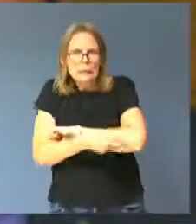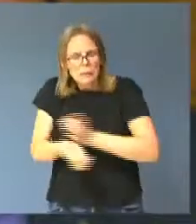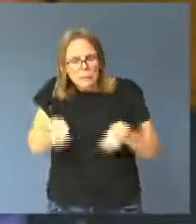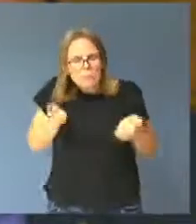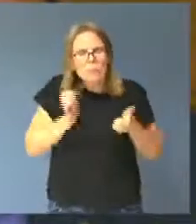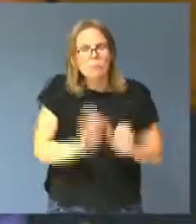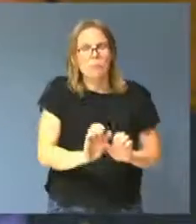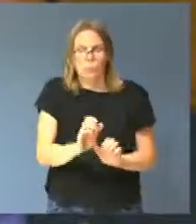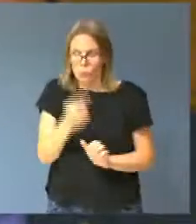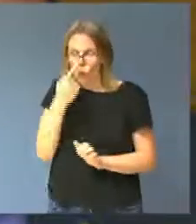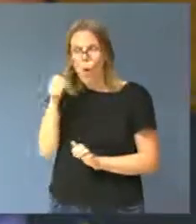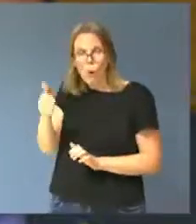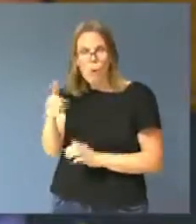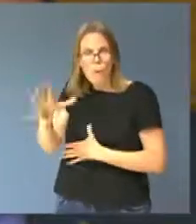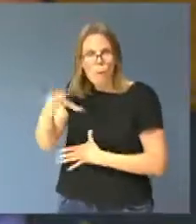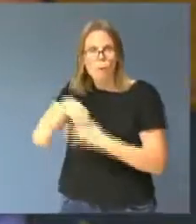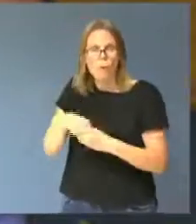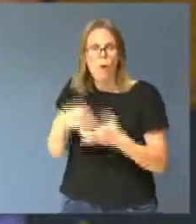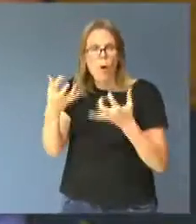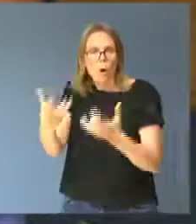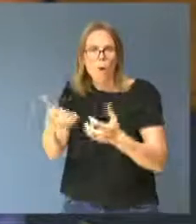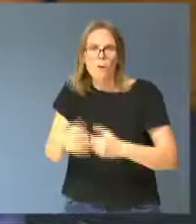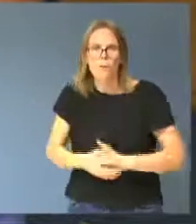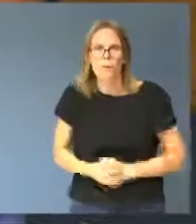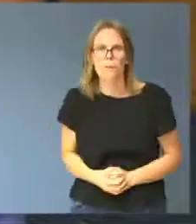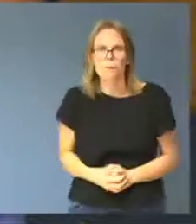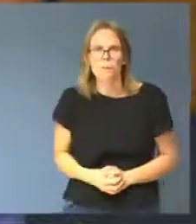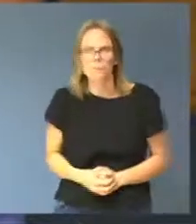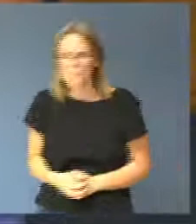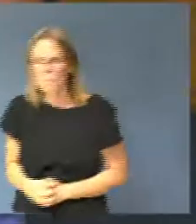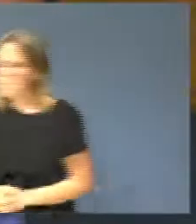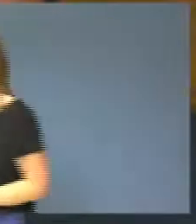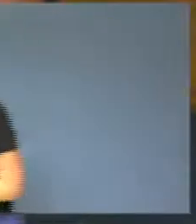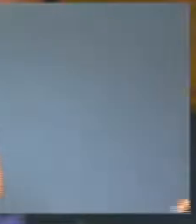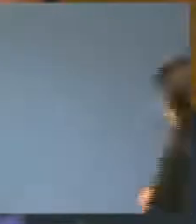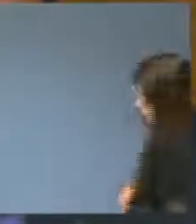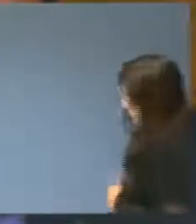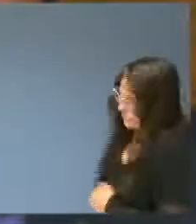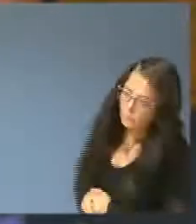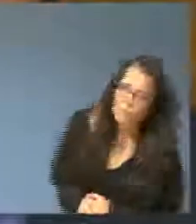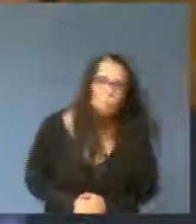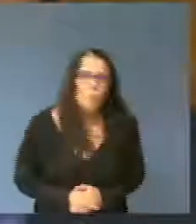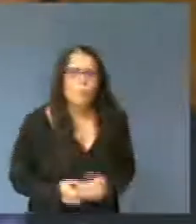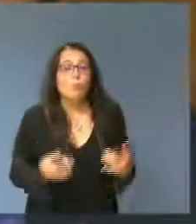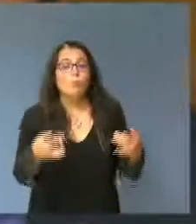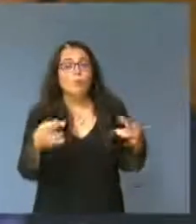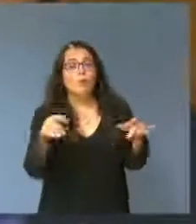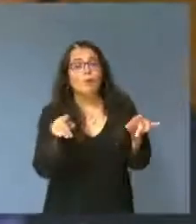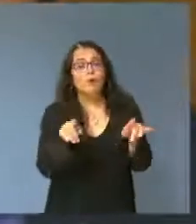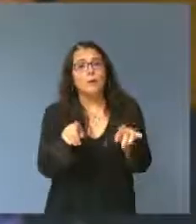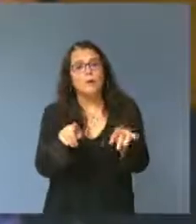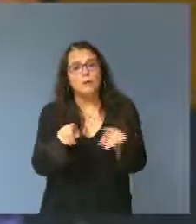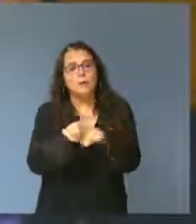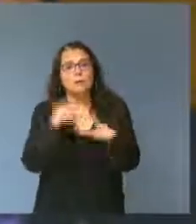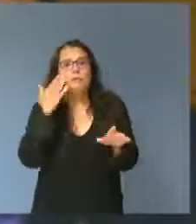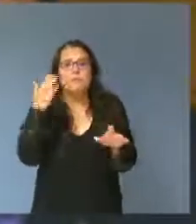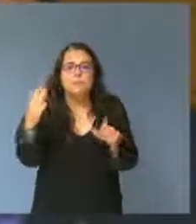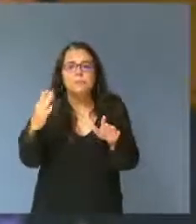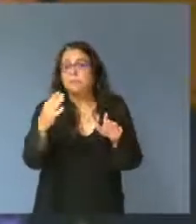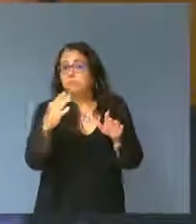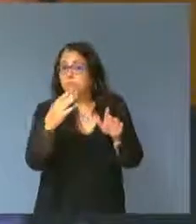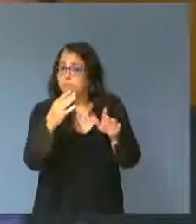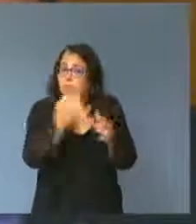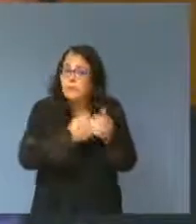Troisièmement, je pense que ça nous permettrait, ou ça permettrait à la France, d'orienter, si c'est légalisé, des